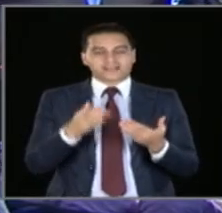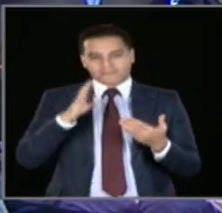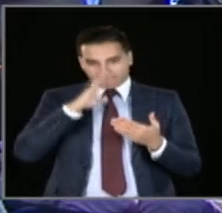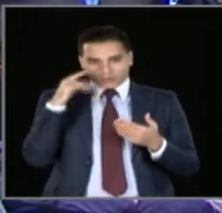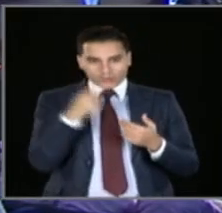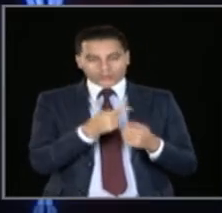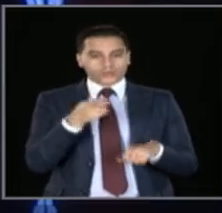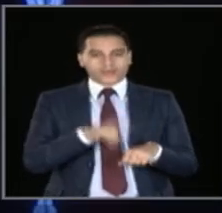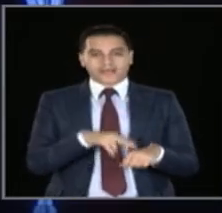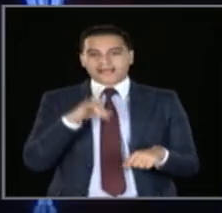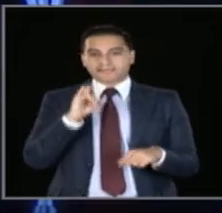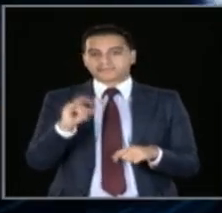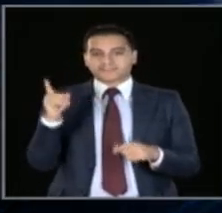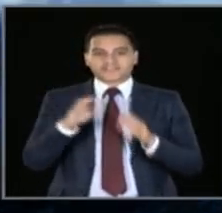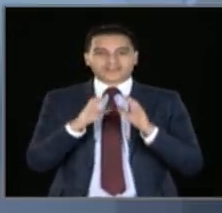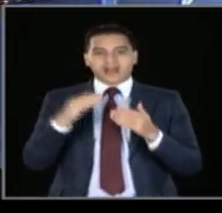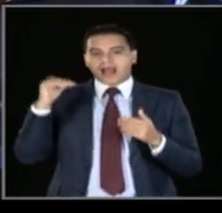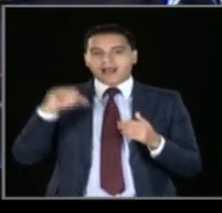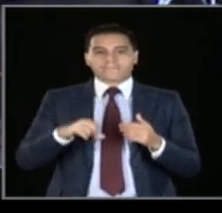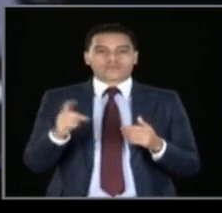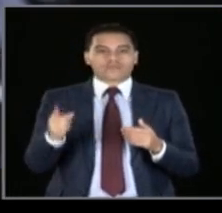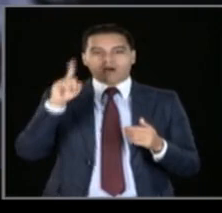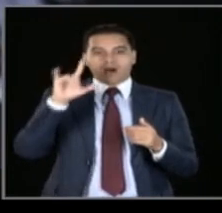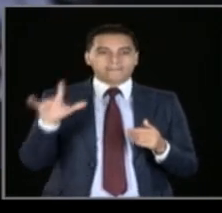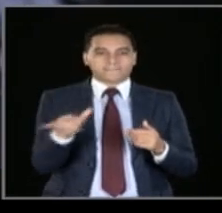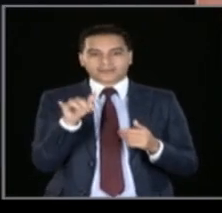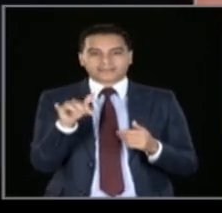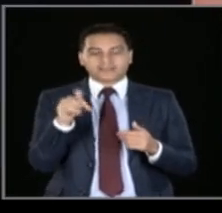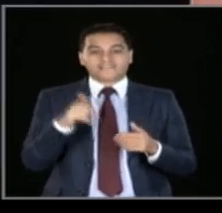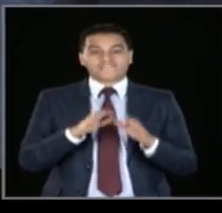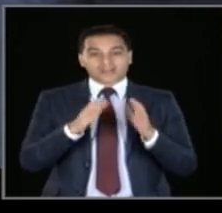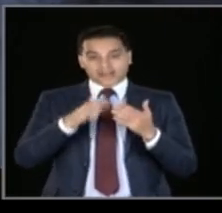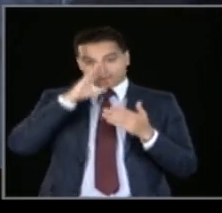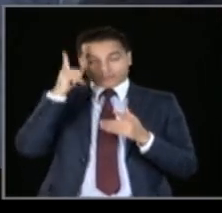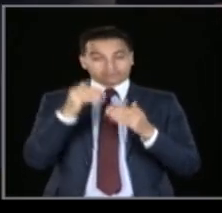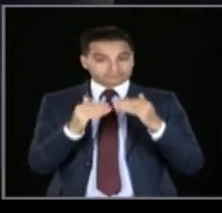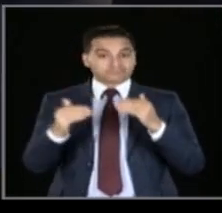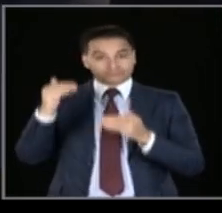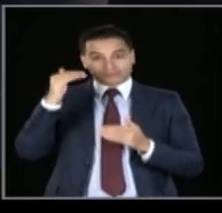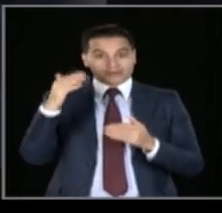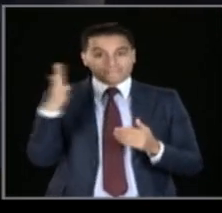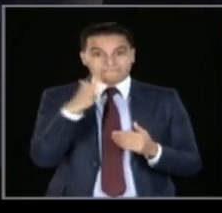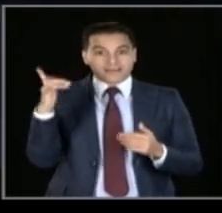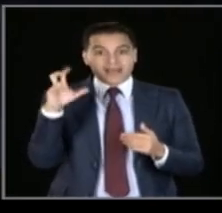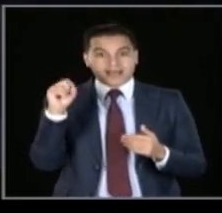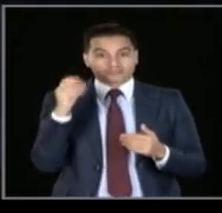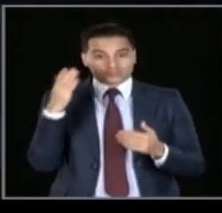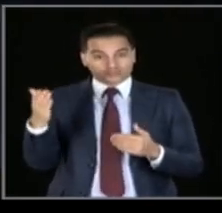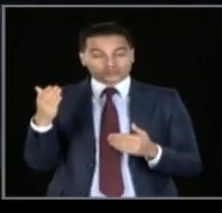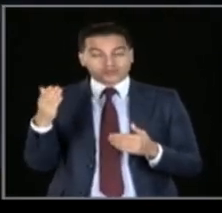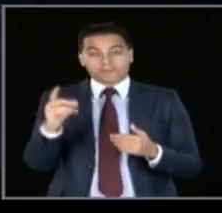خمسين حمو رابي فريق الملوك متقدمين 125 نقطه